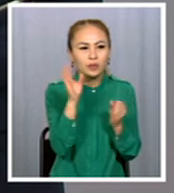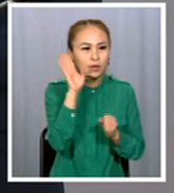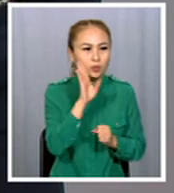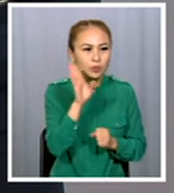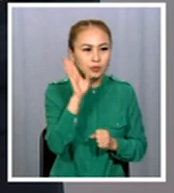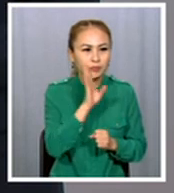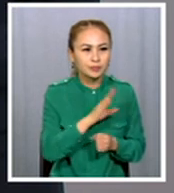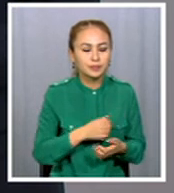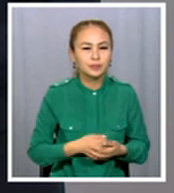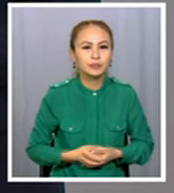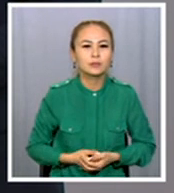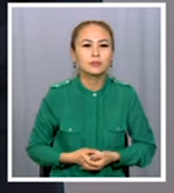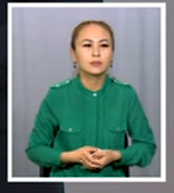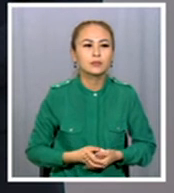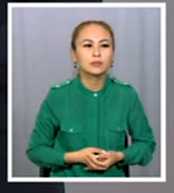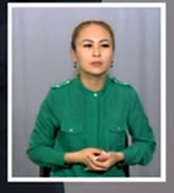водой.